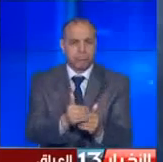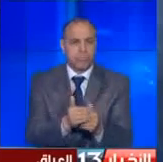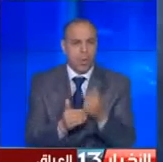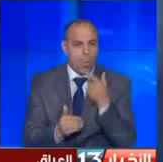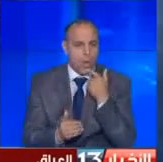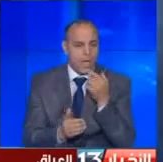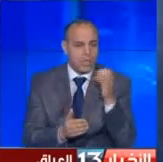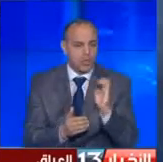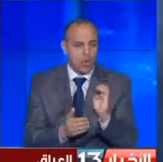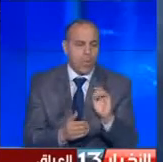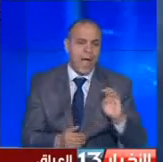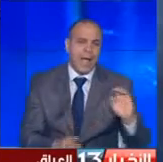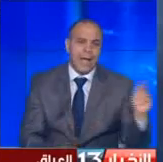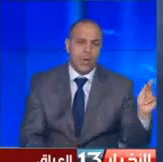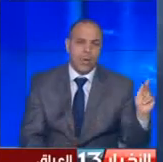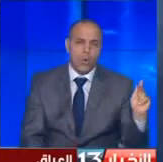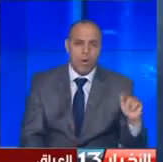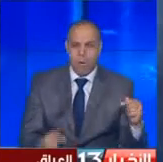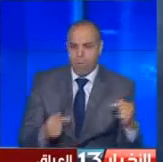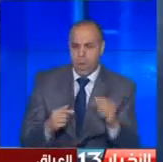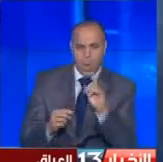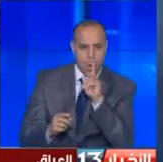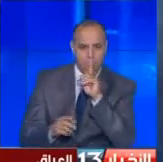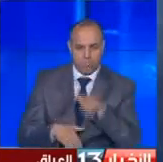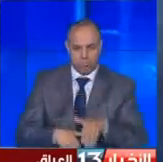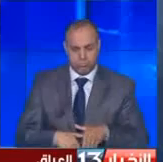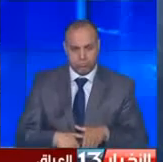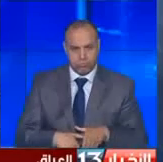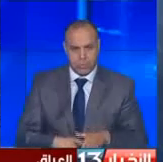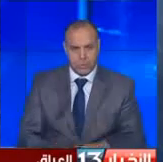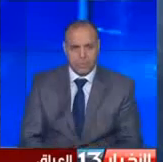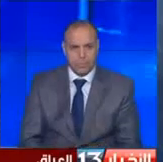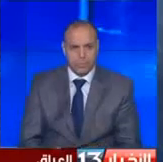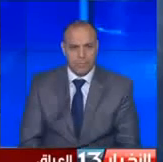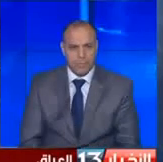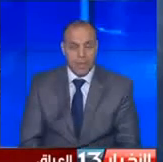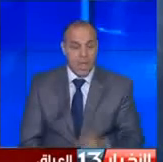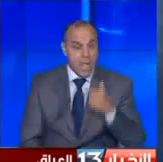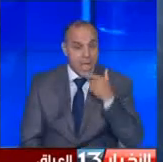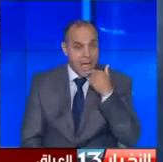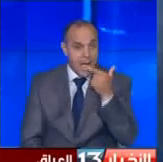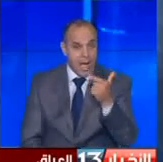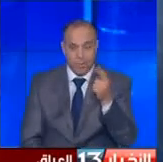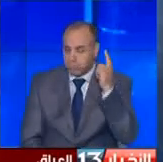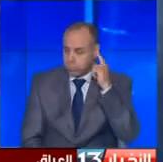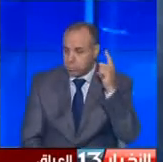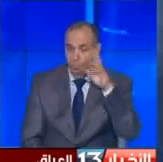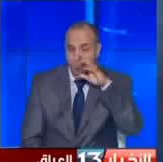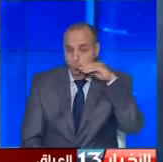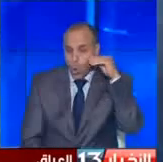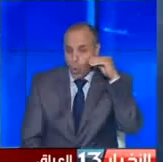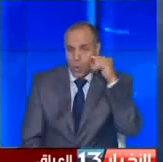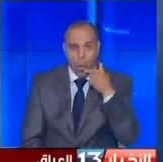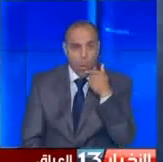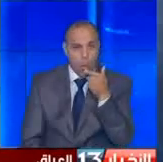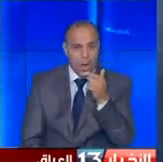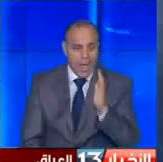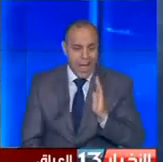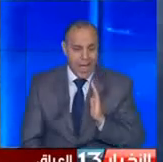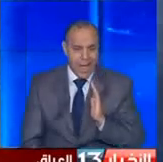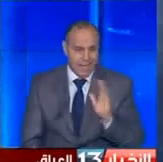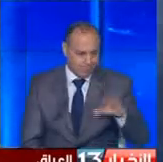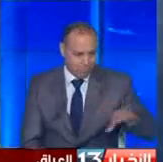بدورها جنوب كركوك ولم يعترضها أي إطلاق نار. في المقابل، أعلنت مصادر كردية استعداد قوات